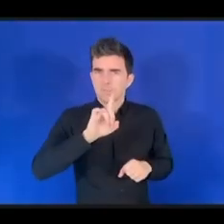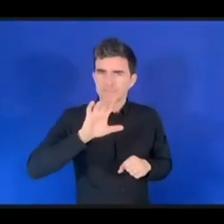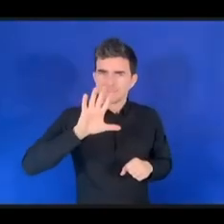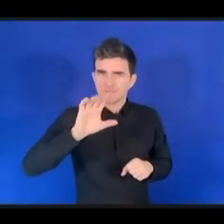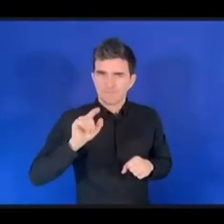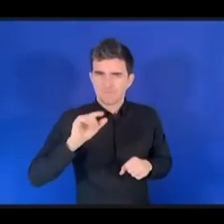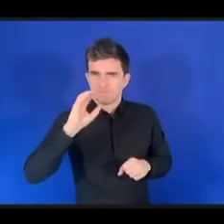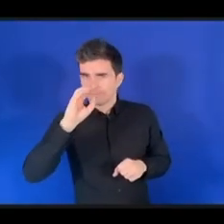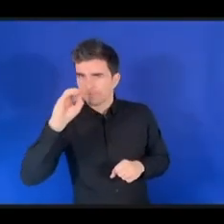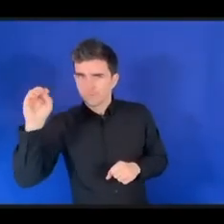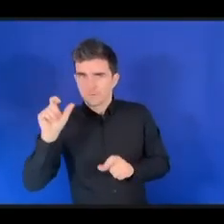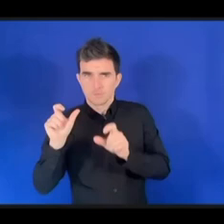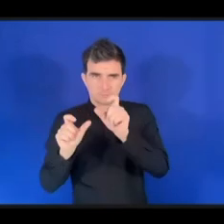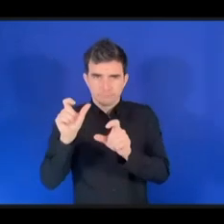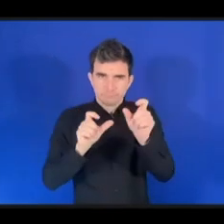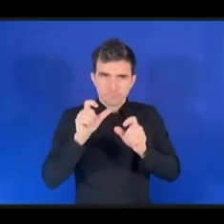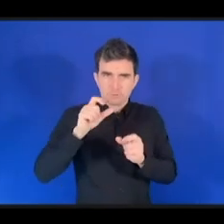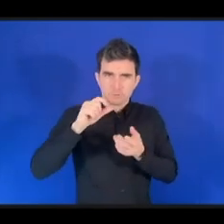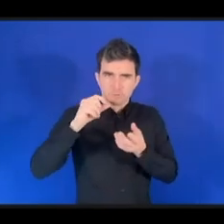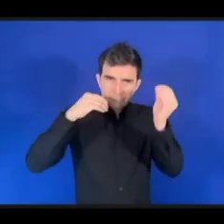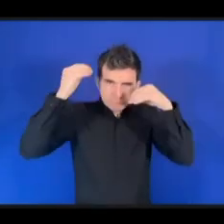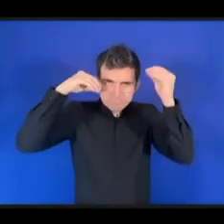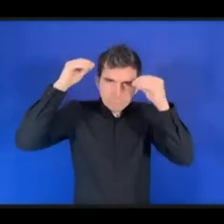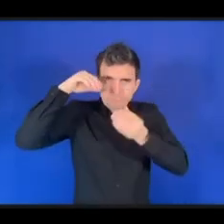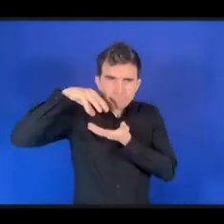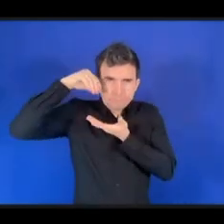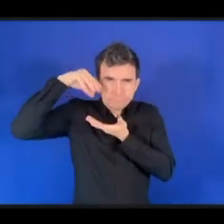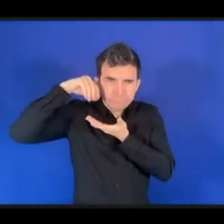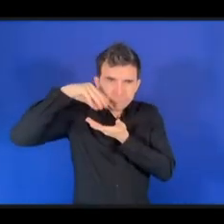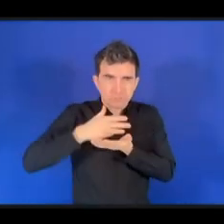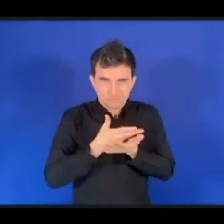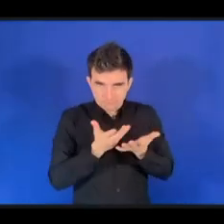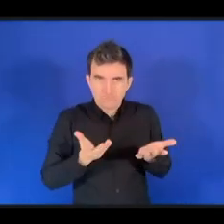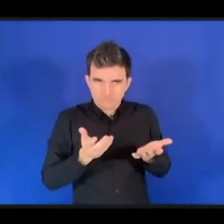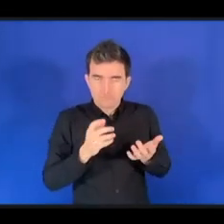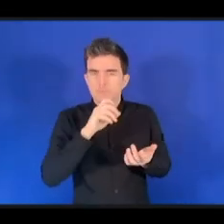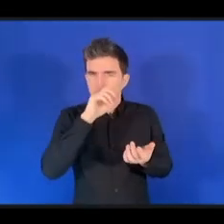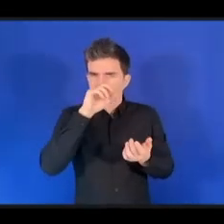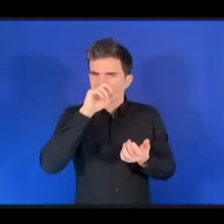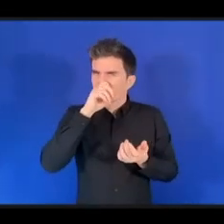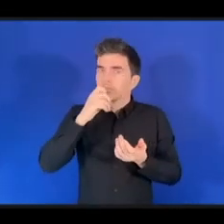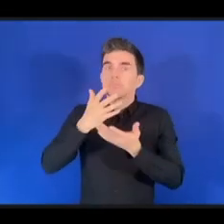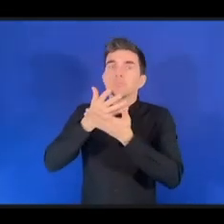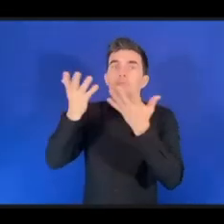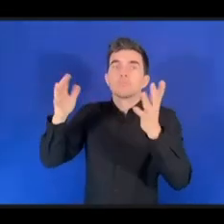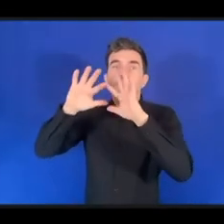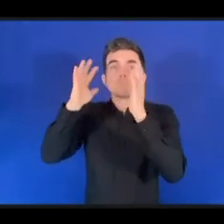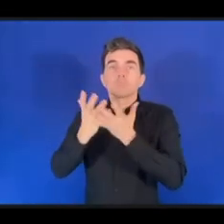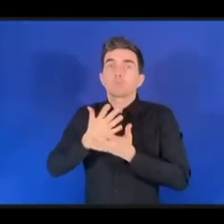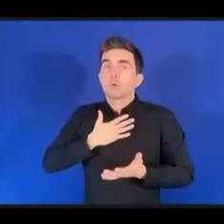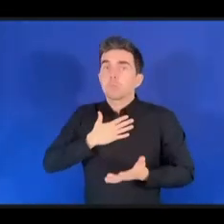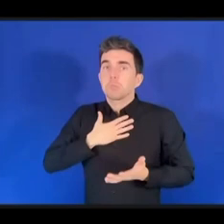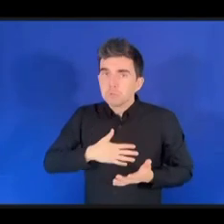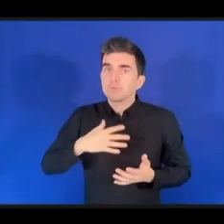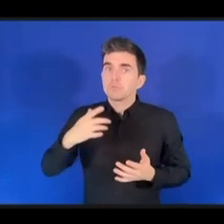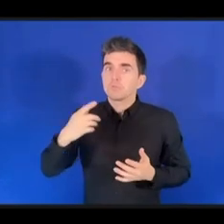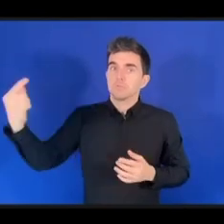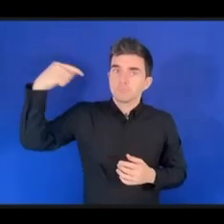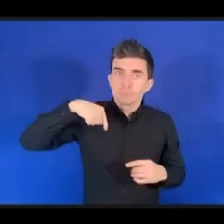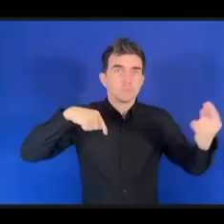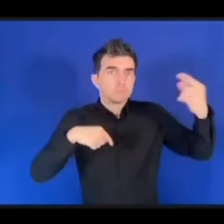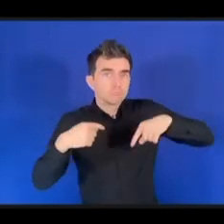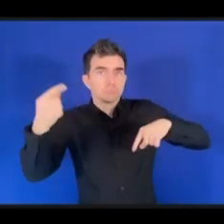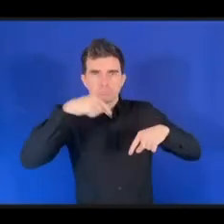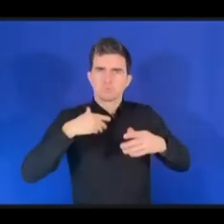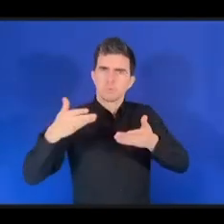而且呢，我们还有很多来自于世界各地的留学生，我们的留学生的数量呢达